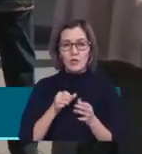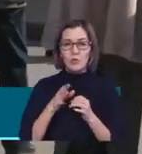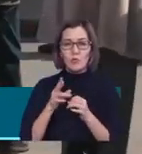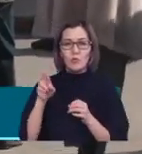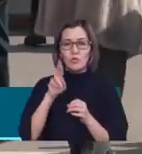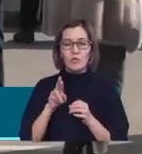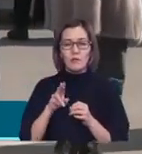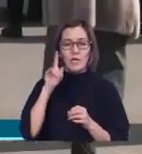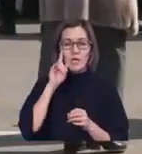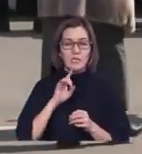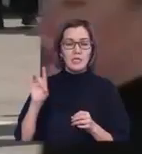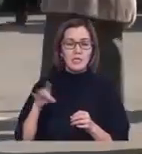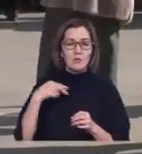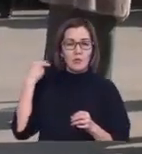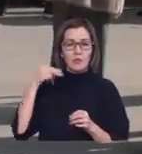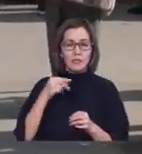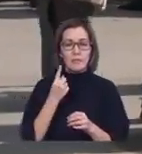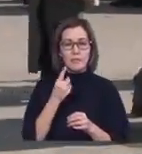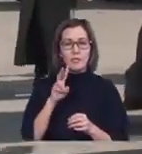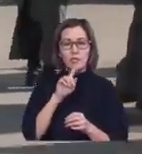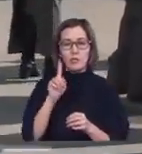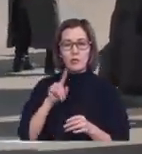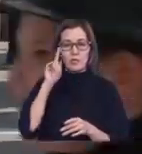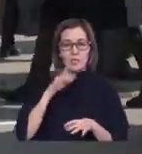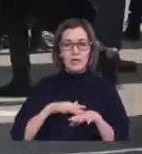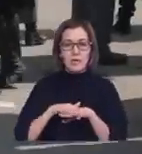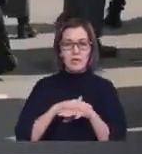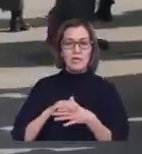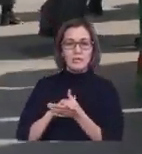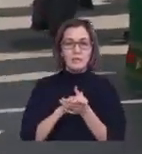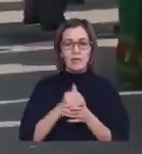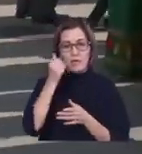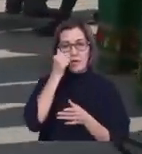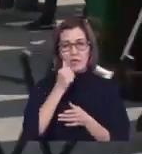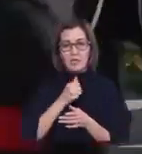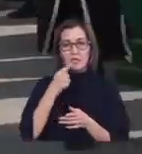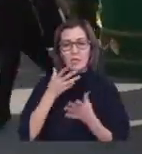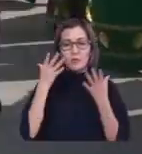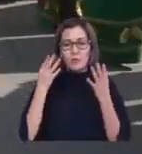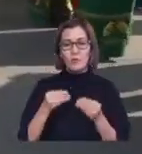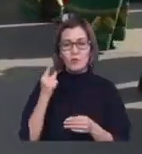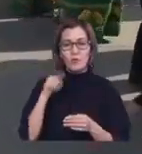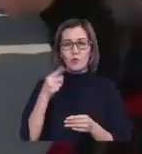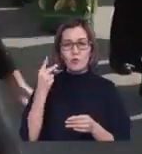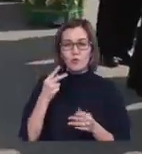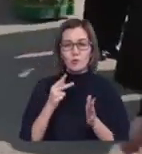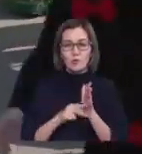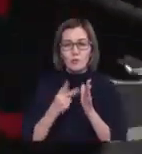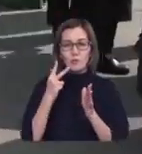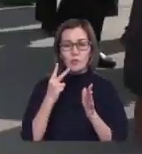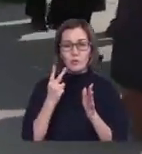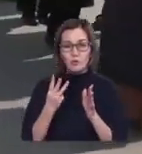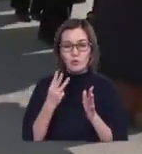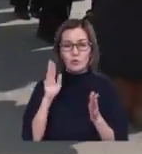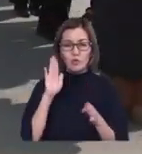Қазақстан Республикасының президенті 1-ші Наурыз Қазақстан халқы ассамблеясының күнін алғыс айту күні деп нөмірі 173-ші жарлыққа қол